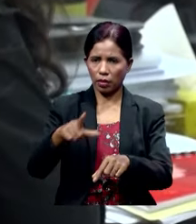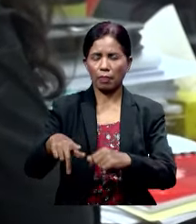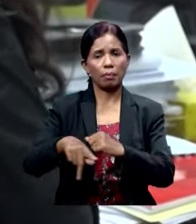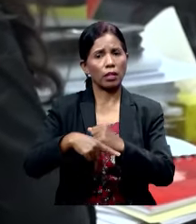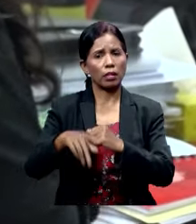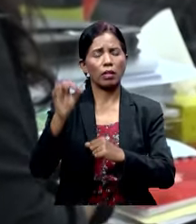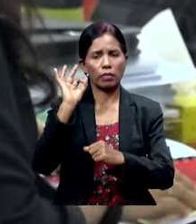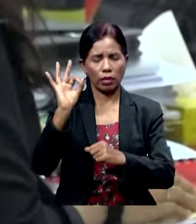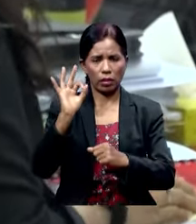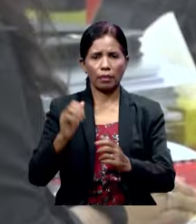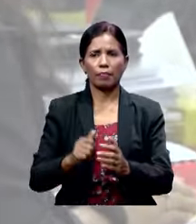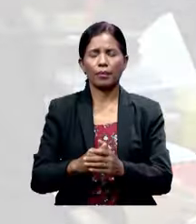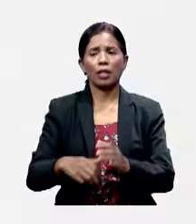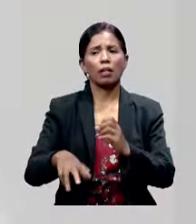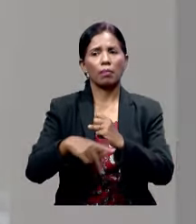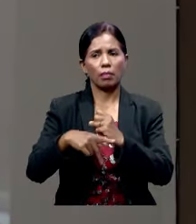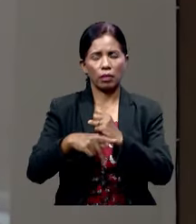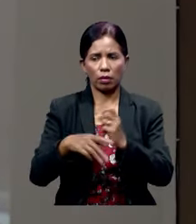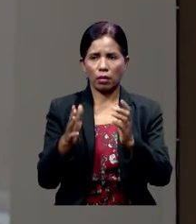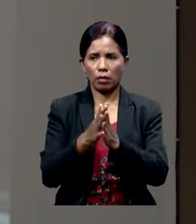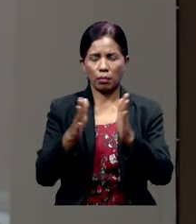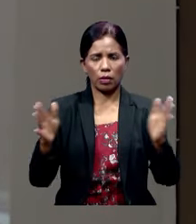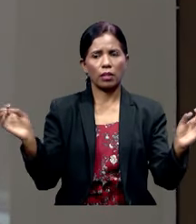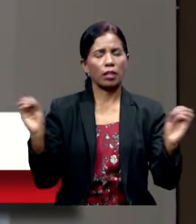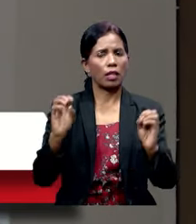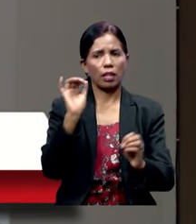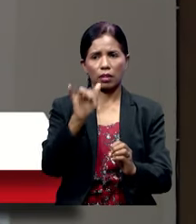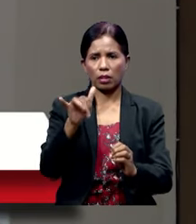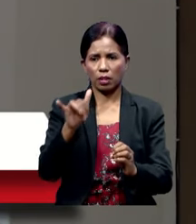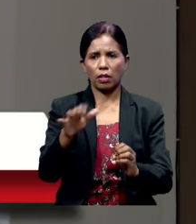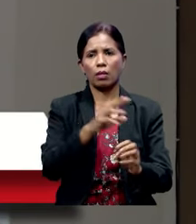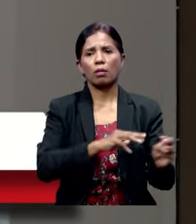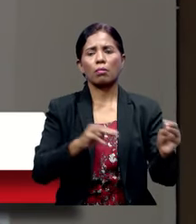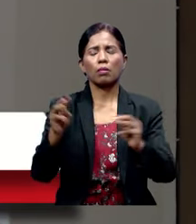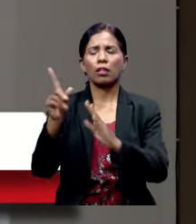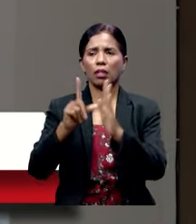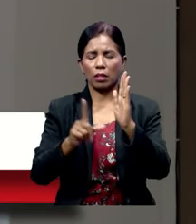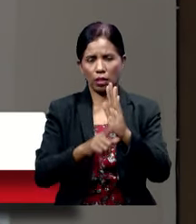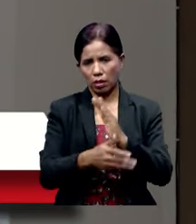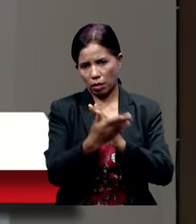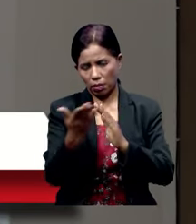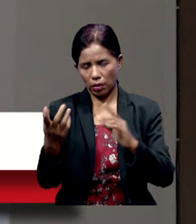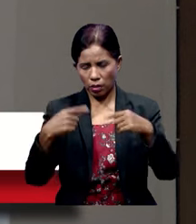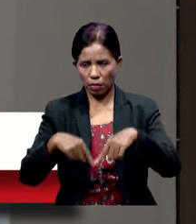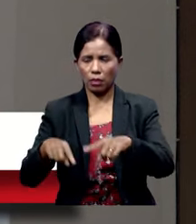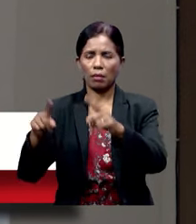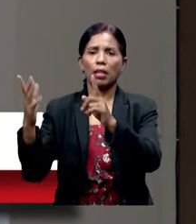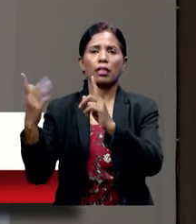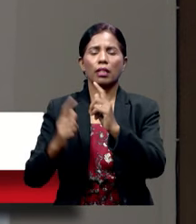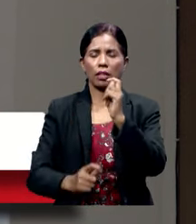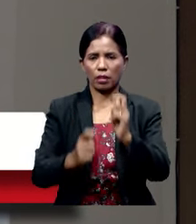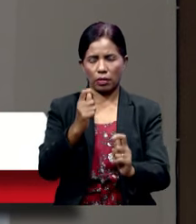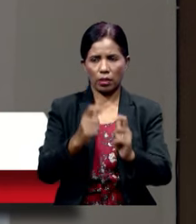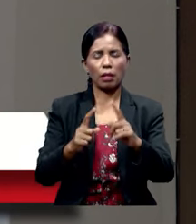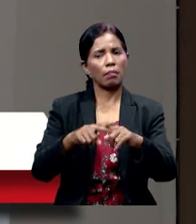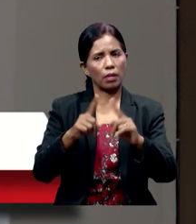fratelli, bankada oposisang la aseta, ho alterasang lei dane ita bot sira bele rekore ba ia tribunal.